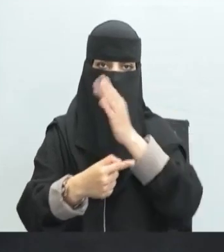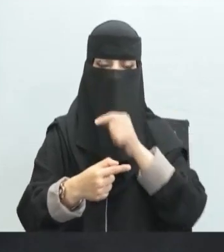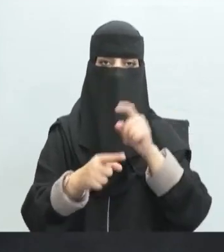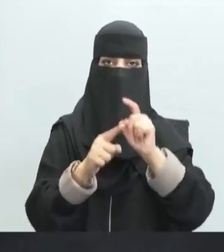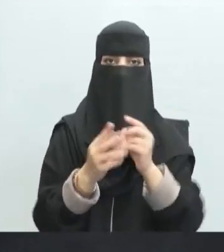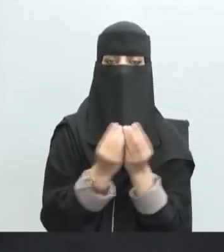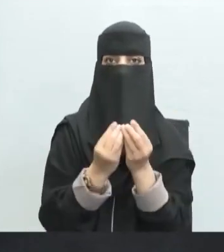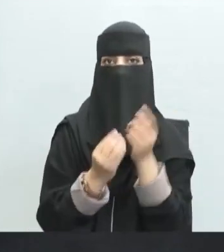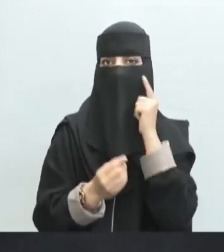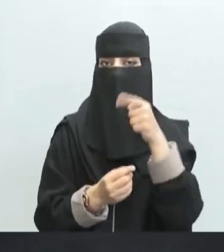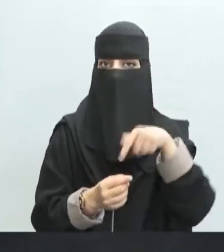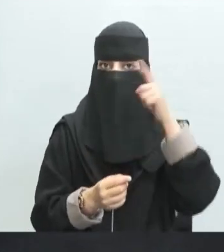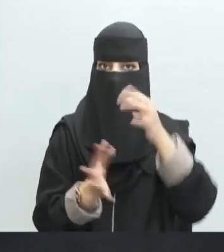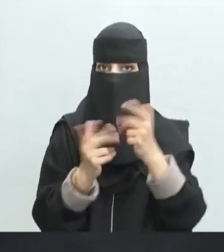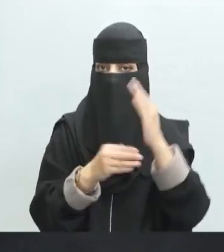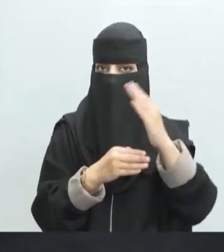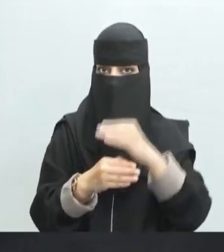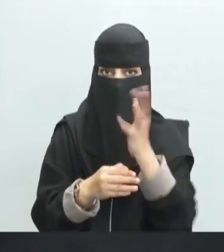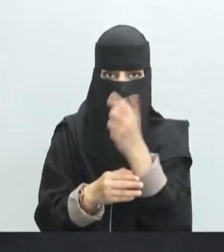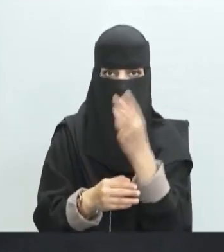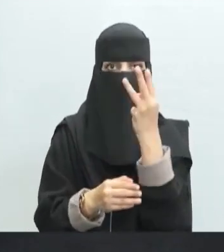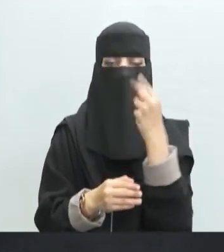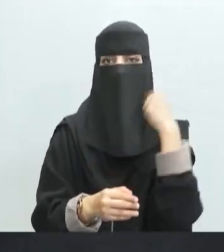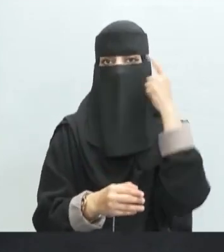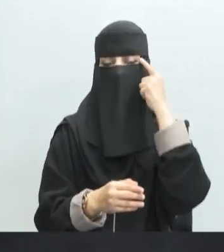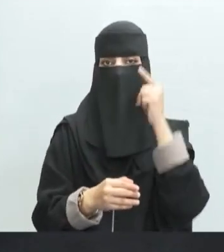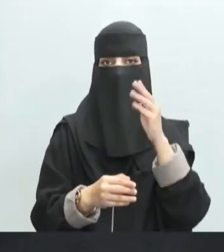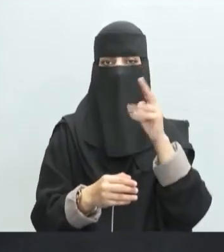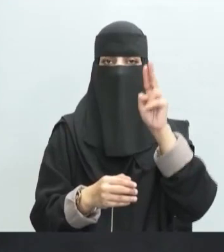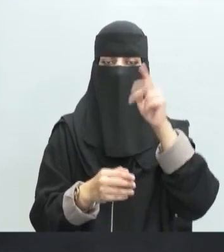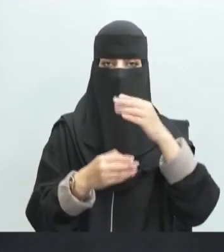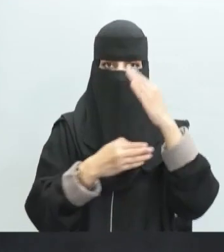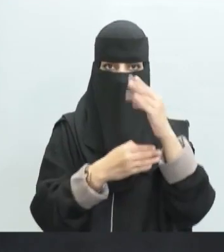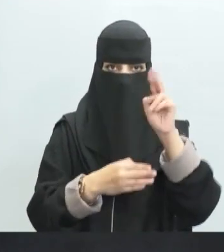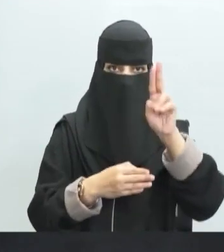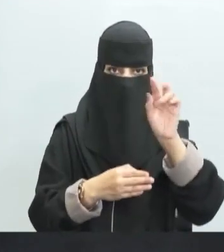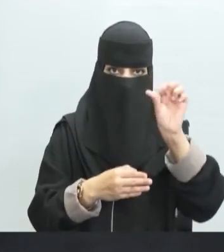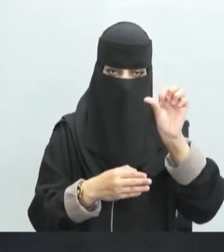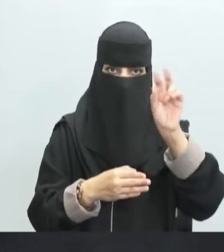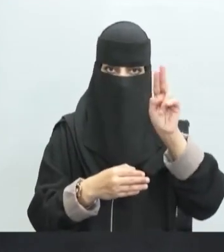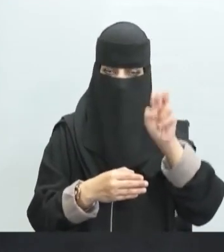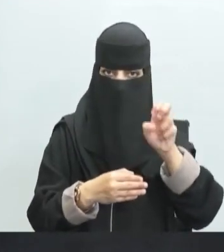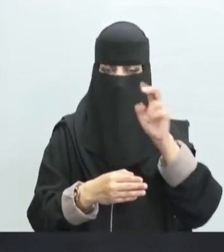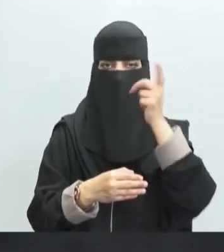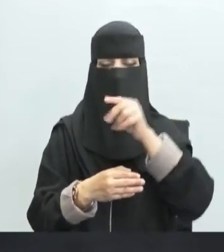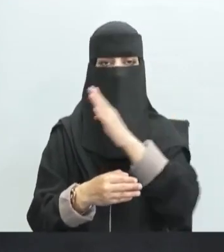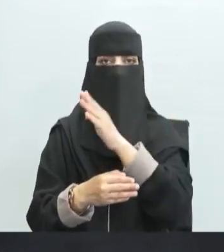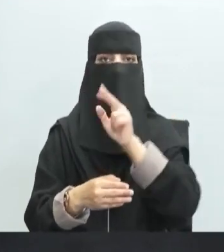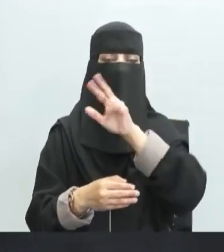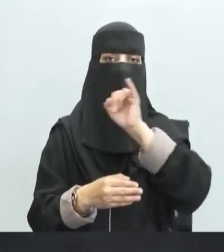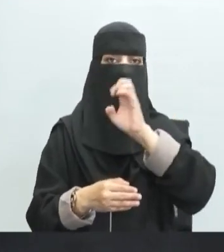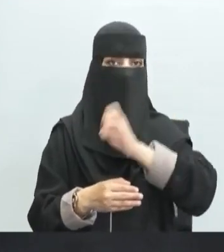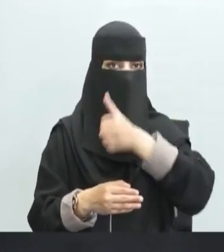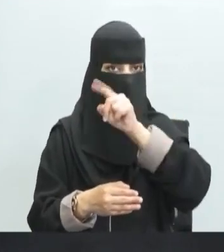بين الاضلاع فانا عندي كم ضلع عندي ثلاثه عندي وتر وعندي ضلع مقابل وعندي ضلع مجاور كل